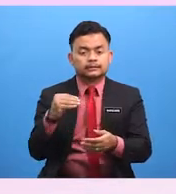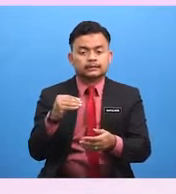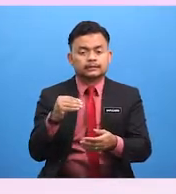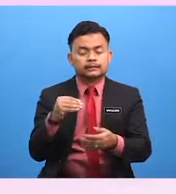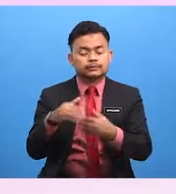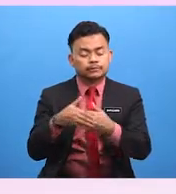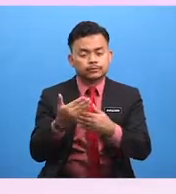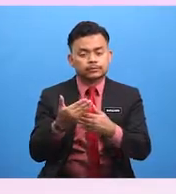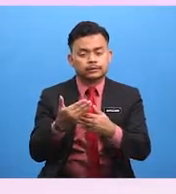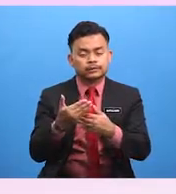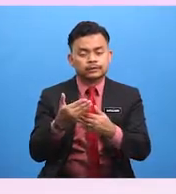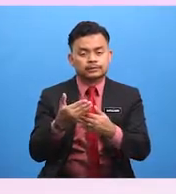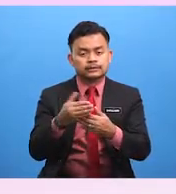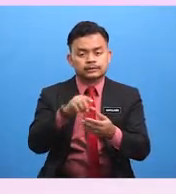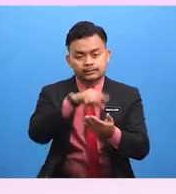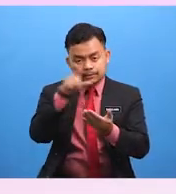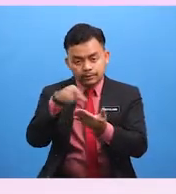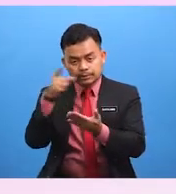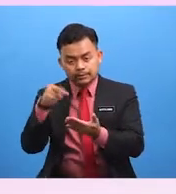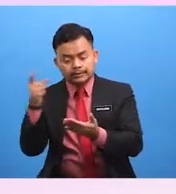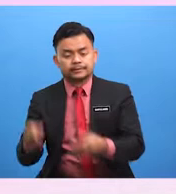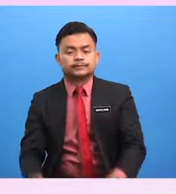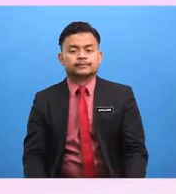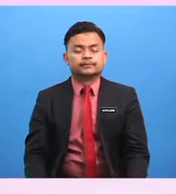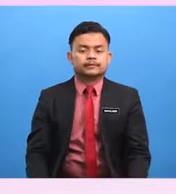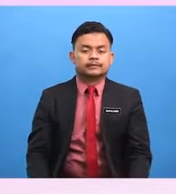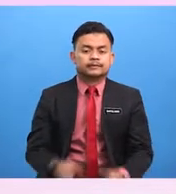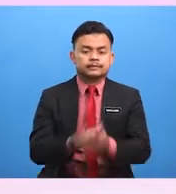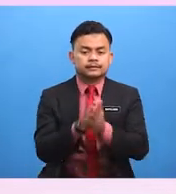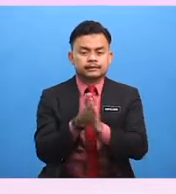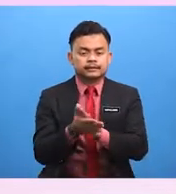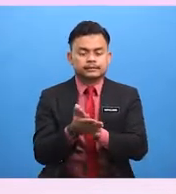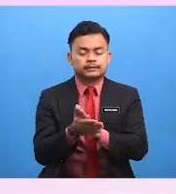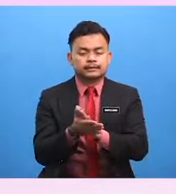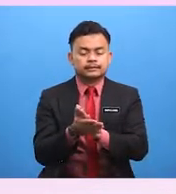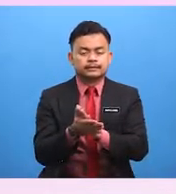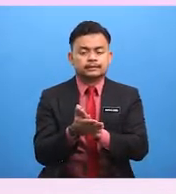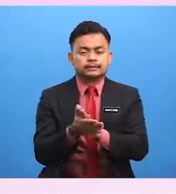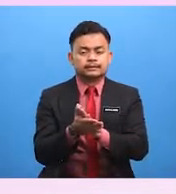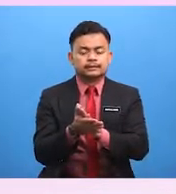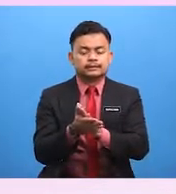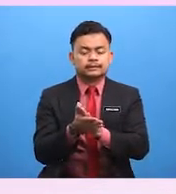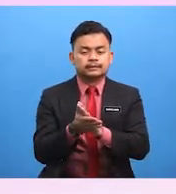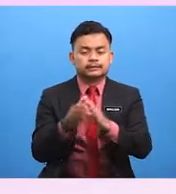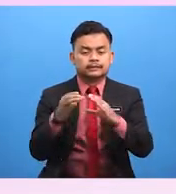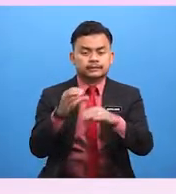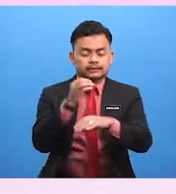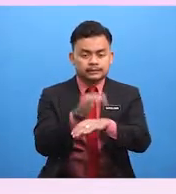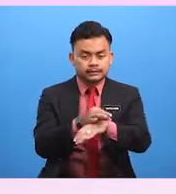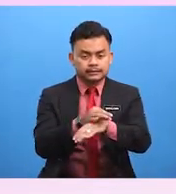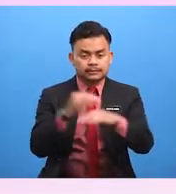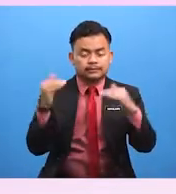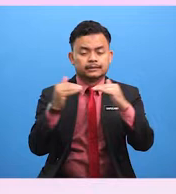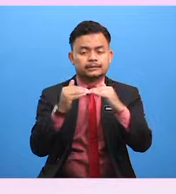tergolek. Oleh sebab itulah jam meja lebih sesuai dibuat dalam